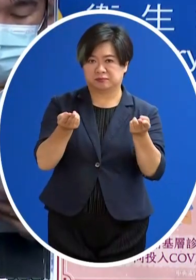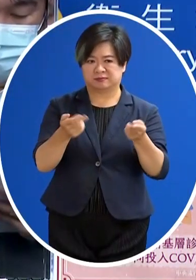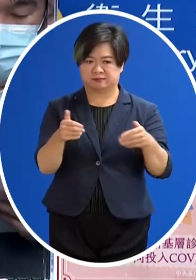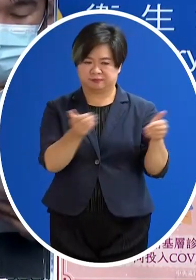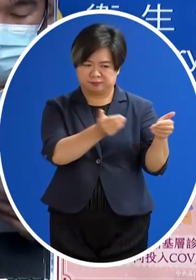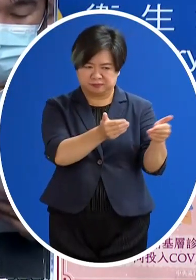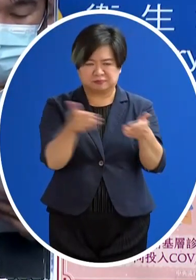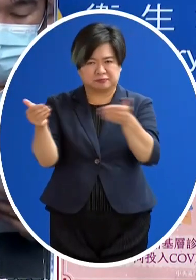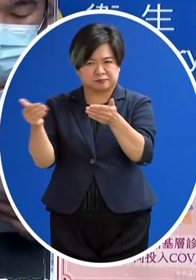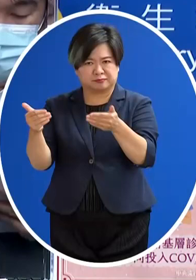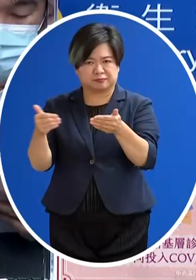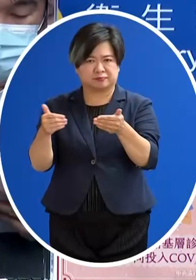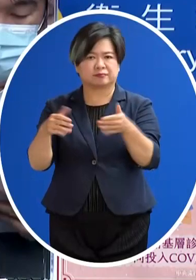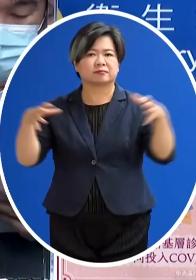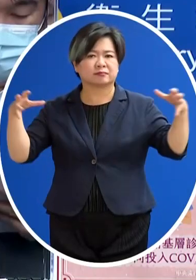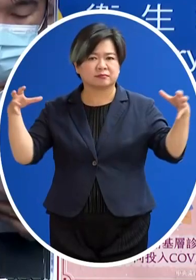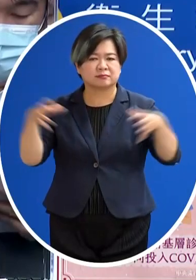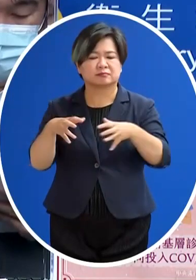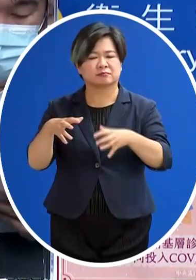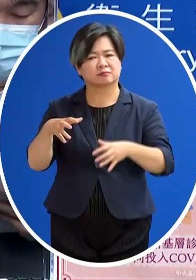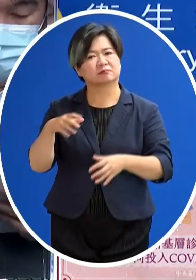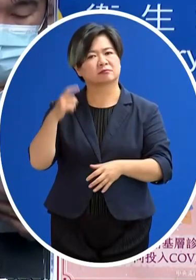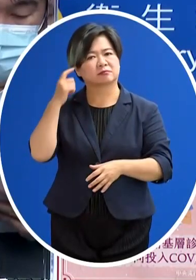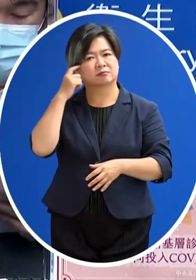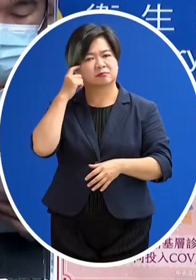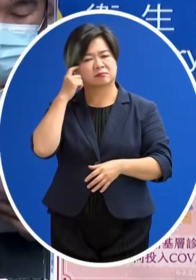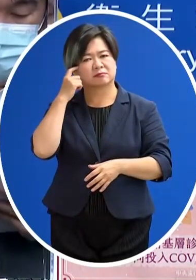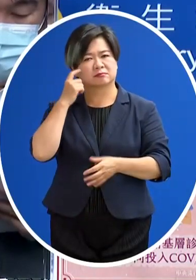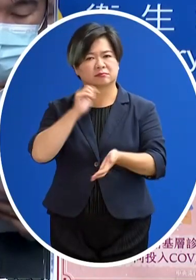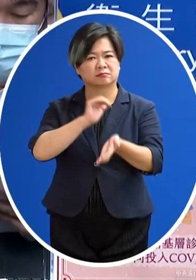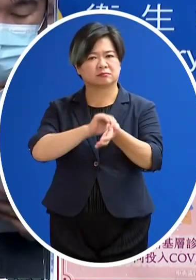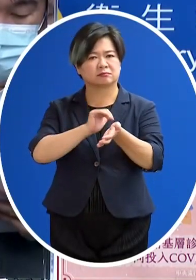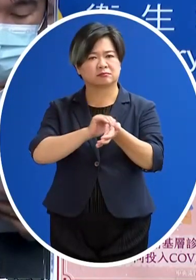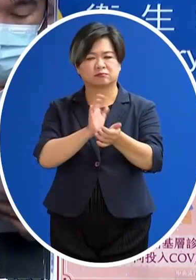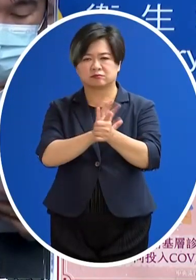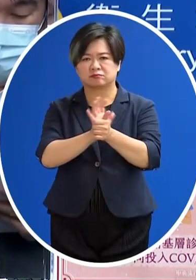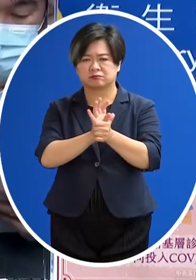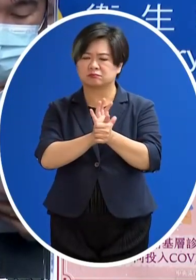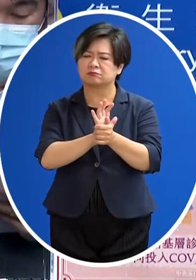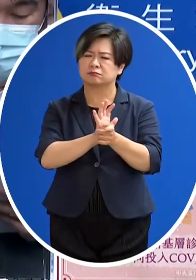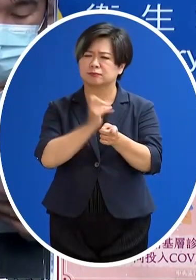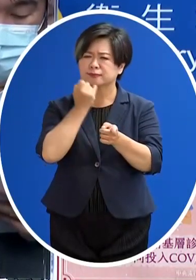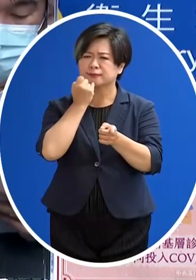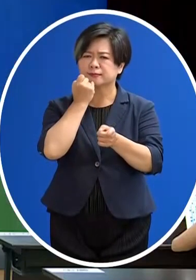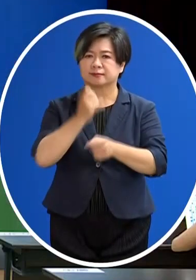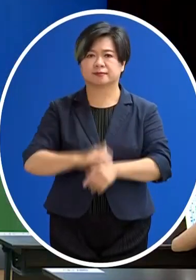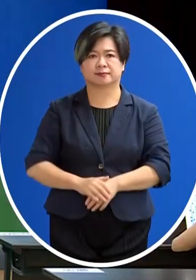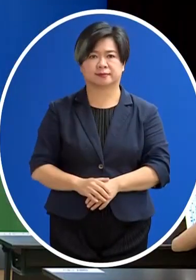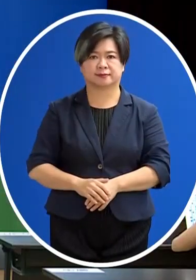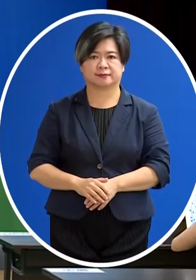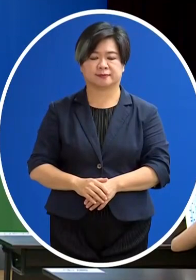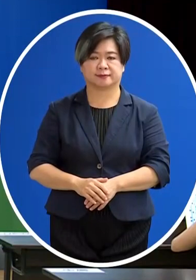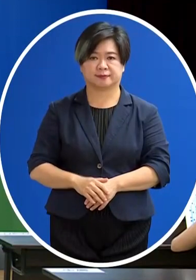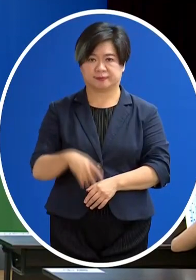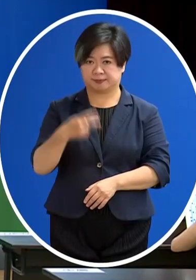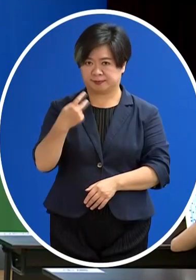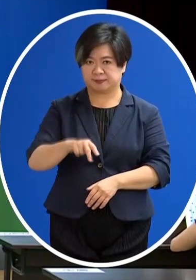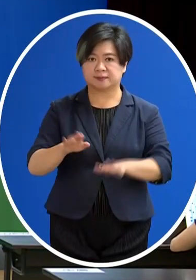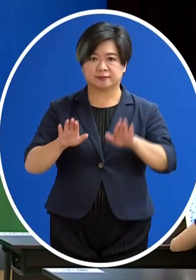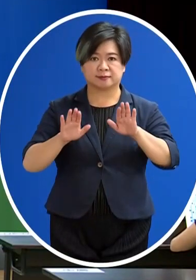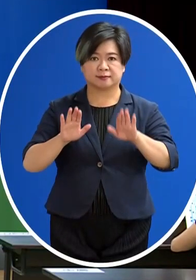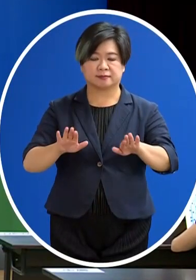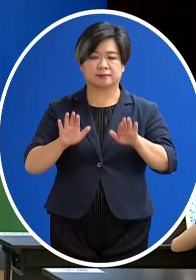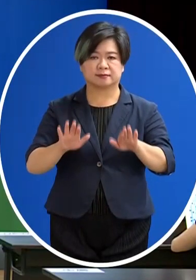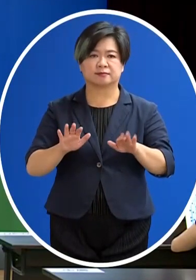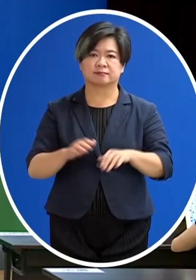治疗，基本上并不是有在什么医疗上有什么太多的顾虑。 然后另外我们现在都还